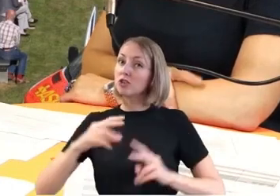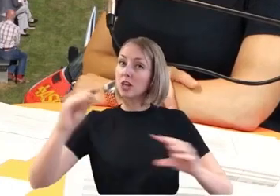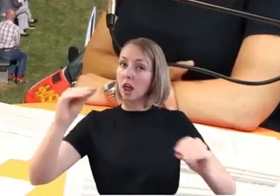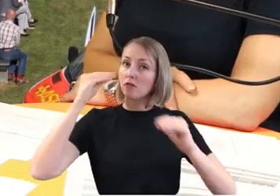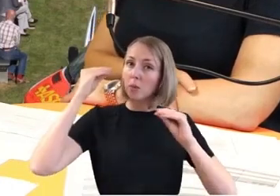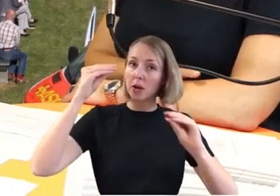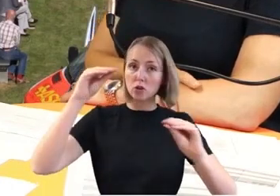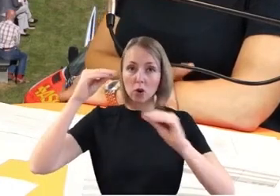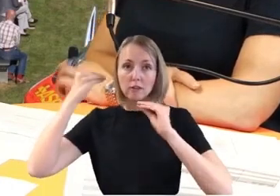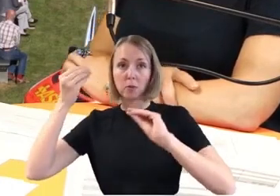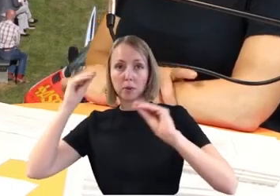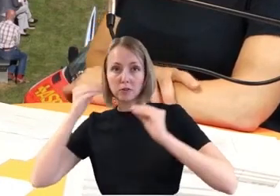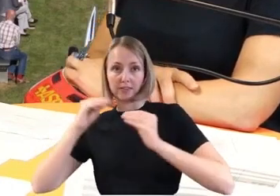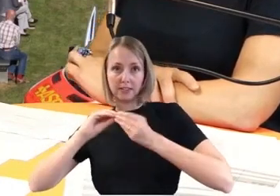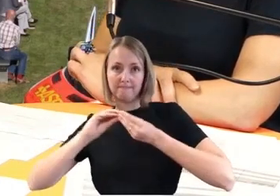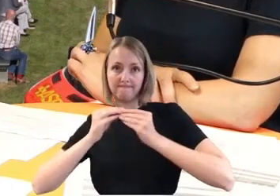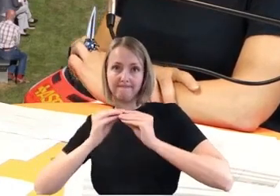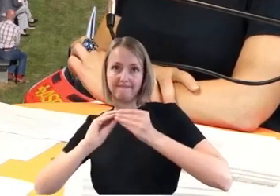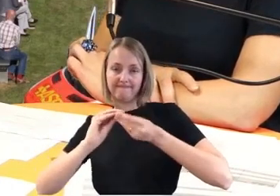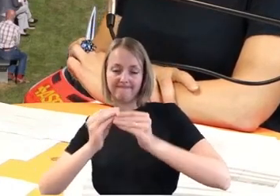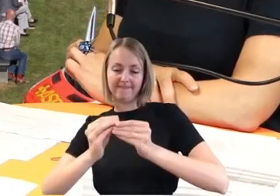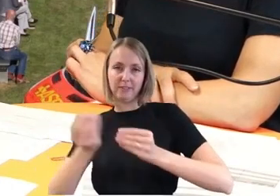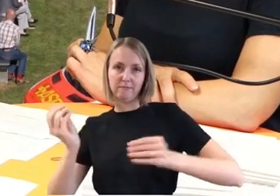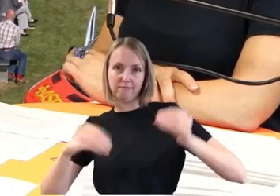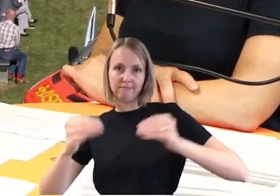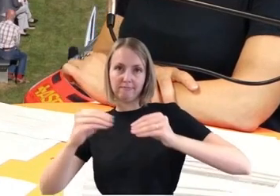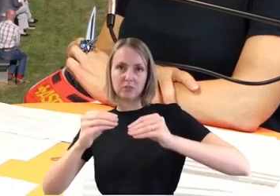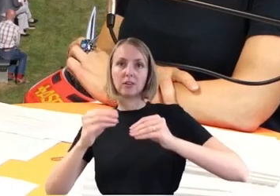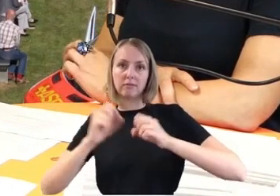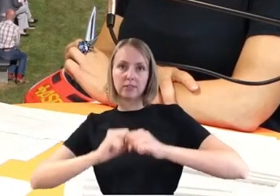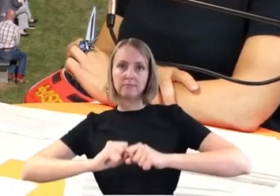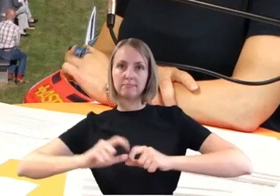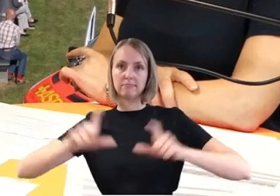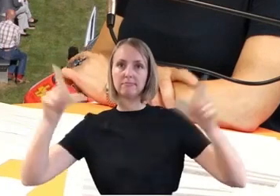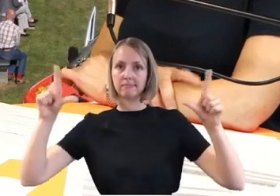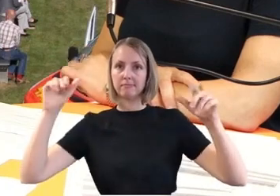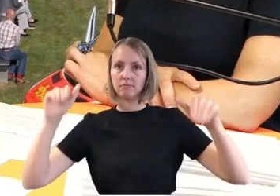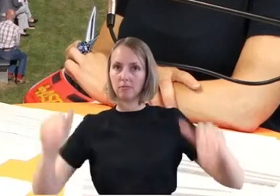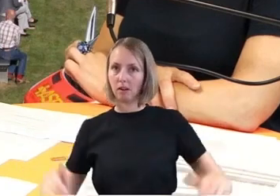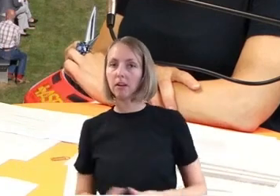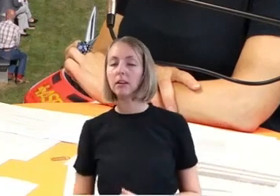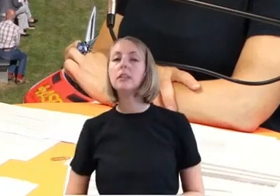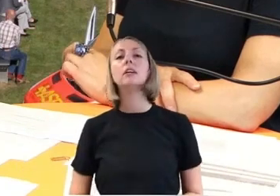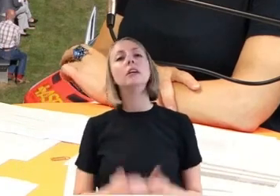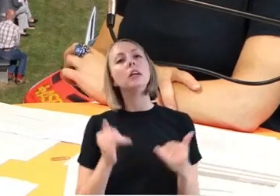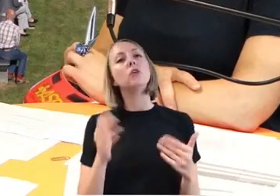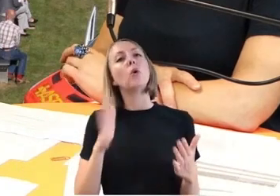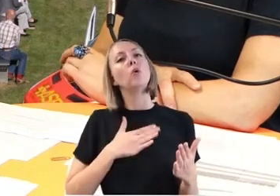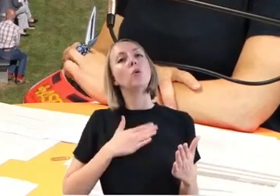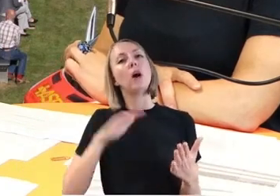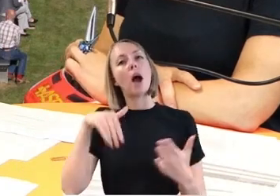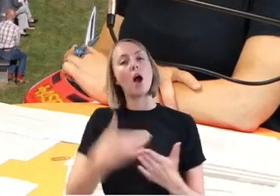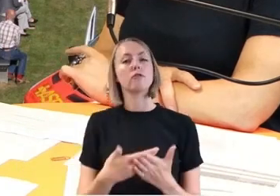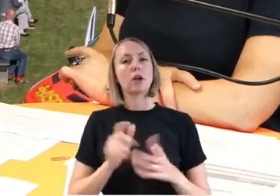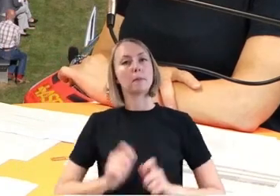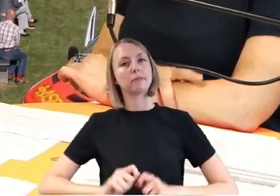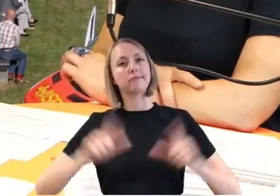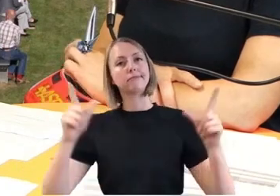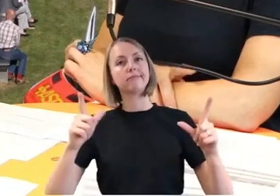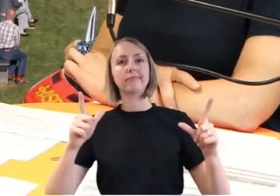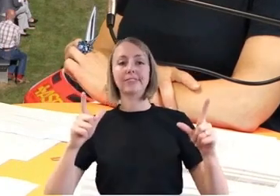richtig das ist nämlich die aufgabe im lage management wir nehmen diese vielen meldungen die lageberichte die